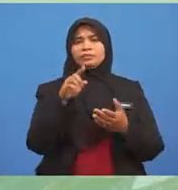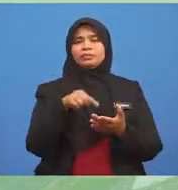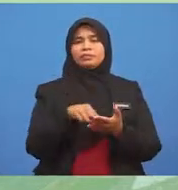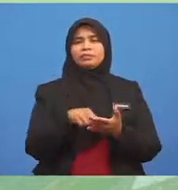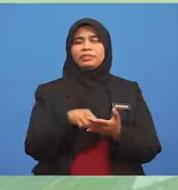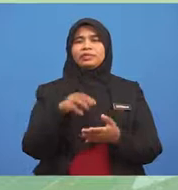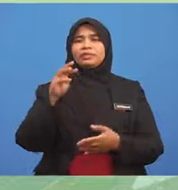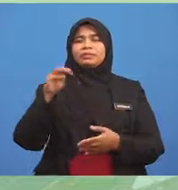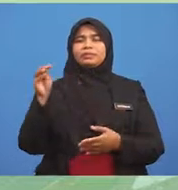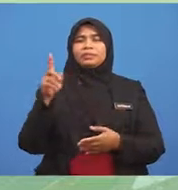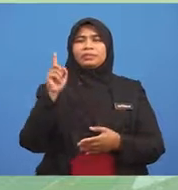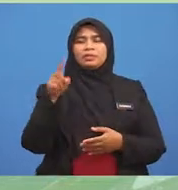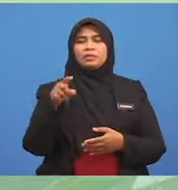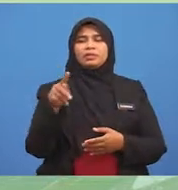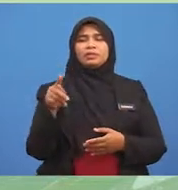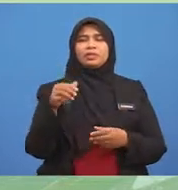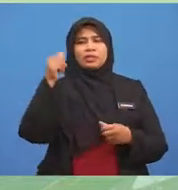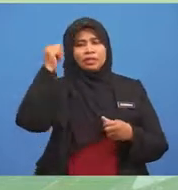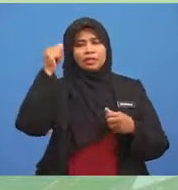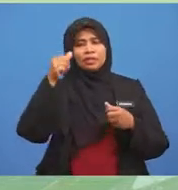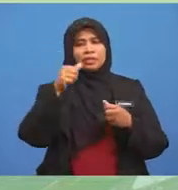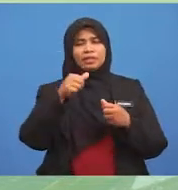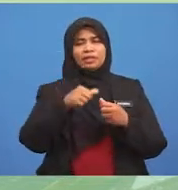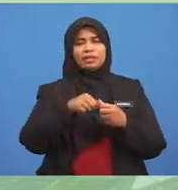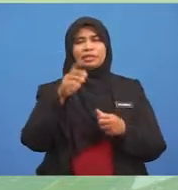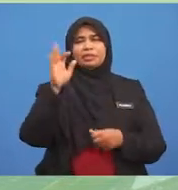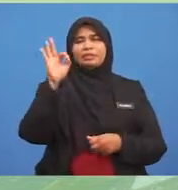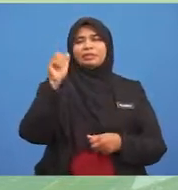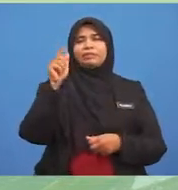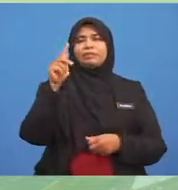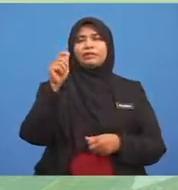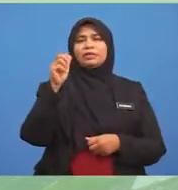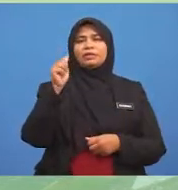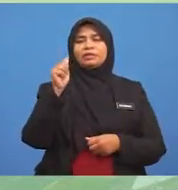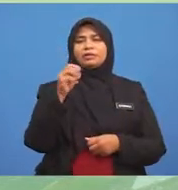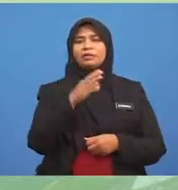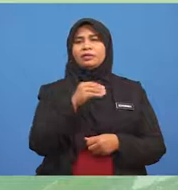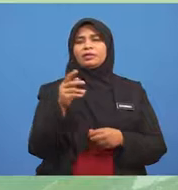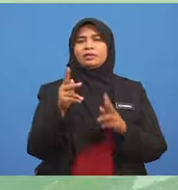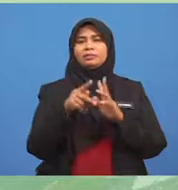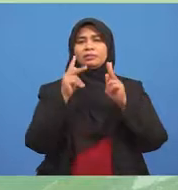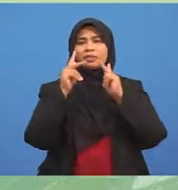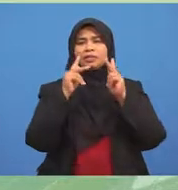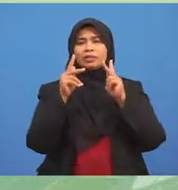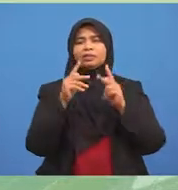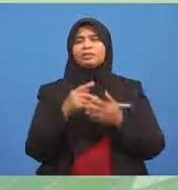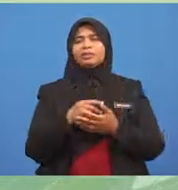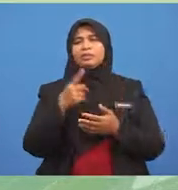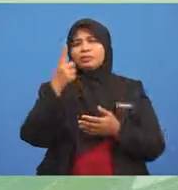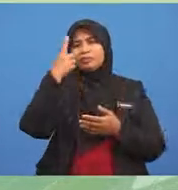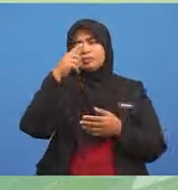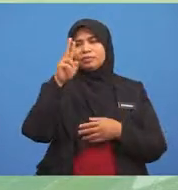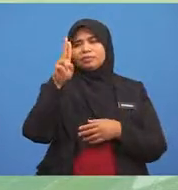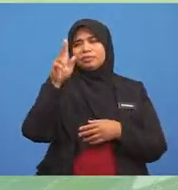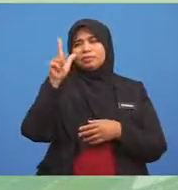murid-murid hendaklah mengingati fakta dan perkataan-perkataan yang menjadi dalil bagi ulama mengistinbat